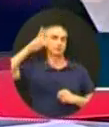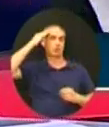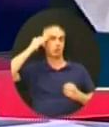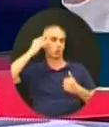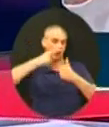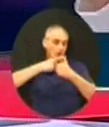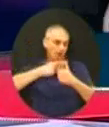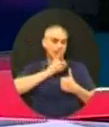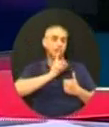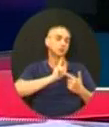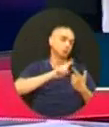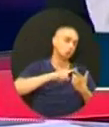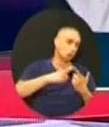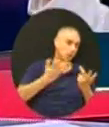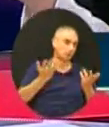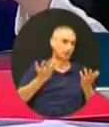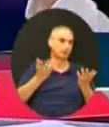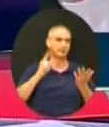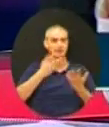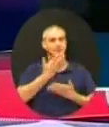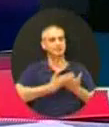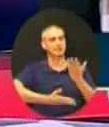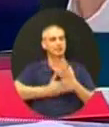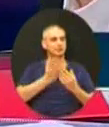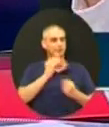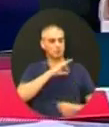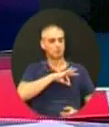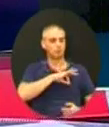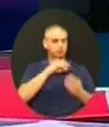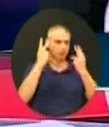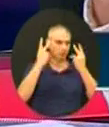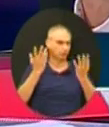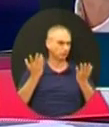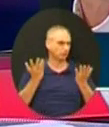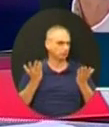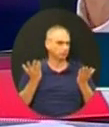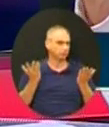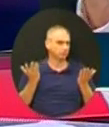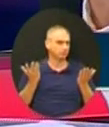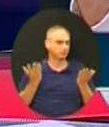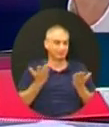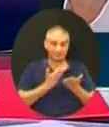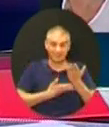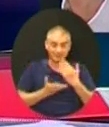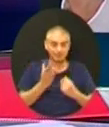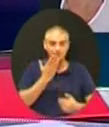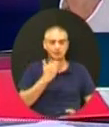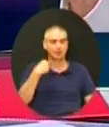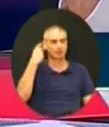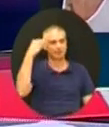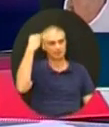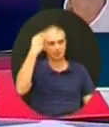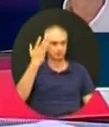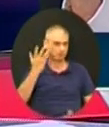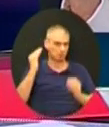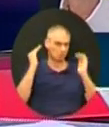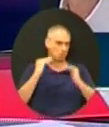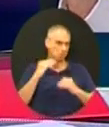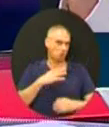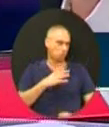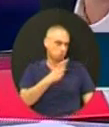חשובה, וסוריה אולי חשובה, והמערכת יחסים עם רוסיה חשובה, אבל המערכת היחסים בין ישראל והפלסטינים קצת